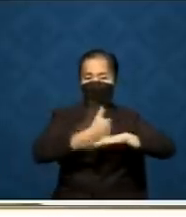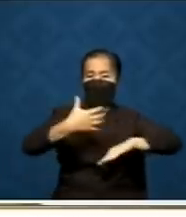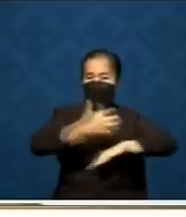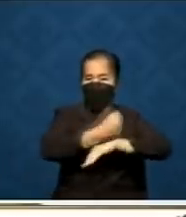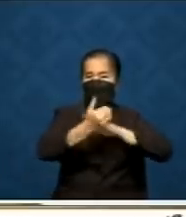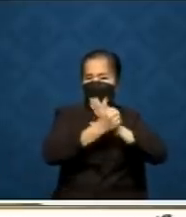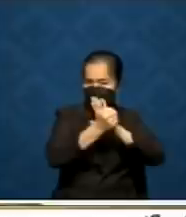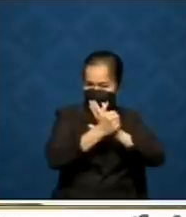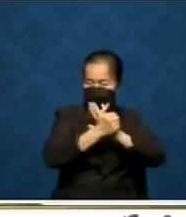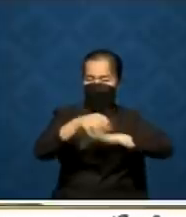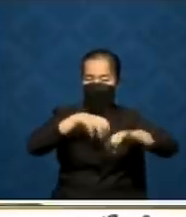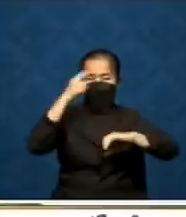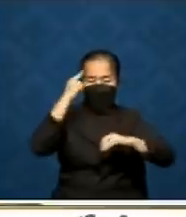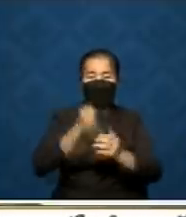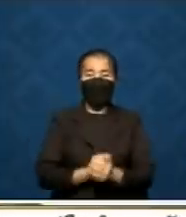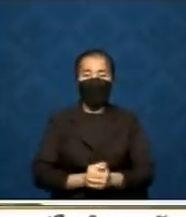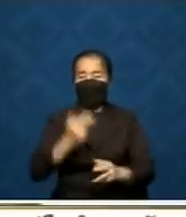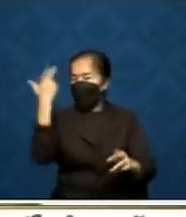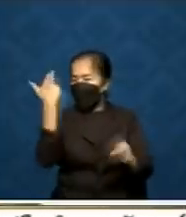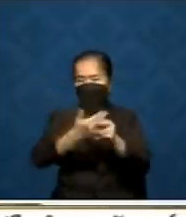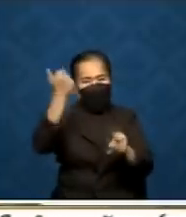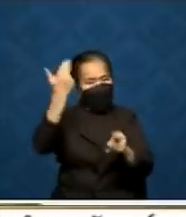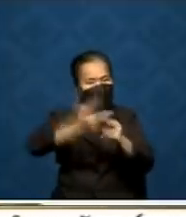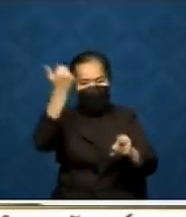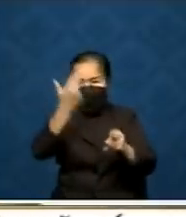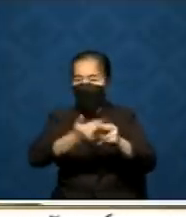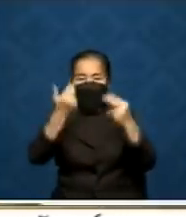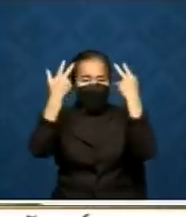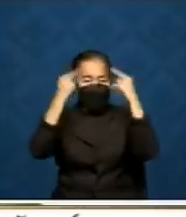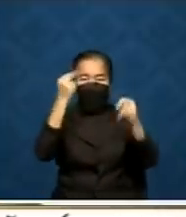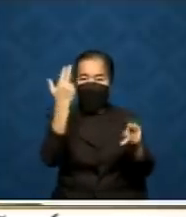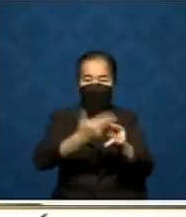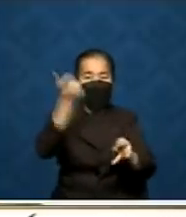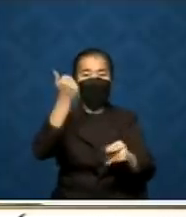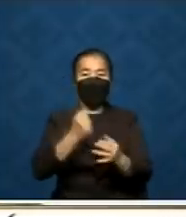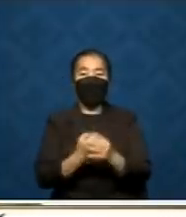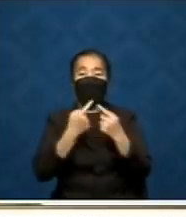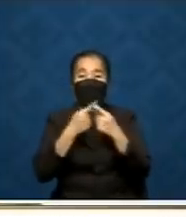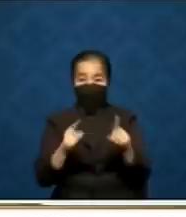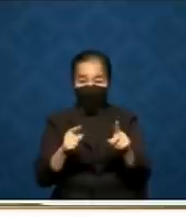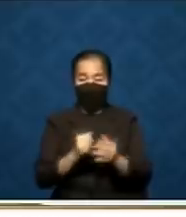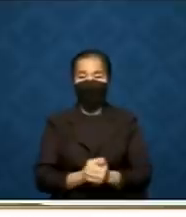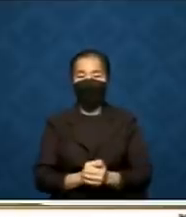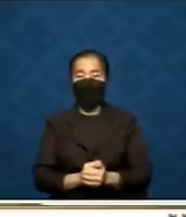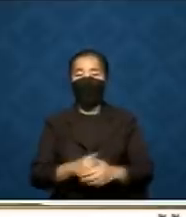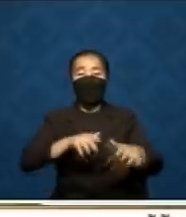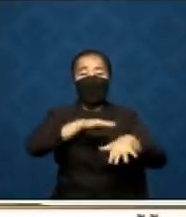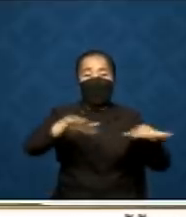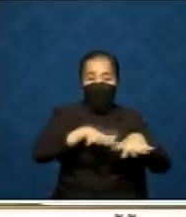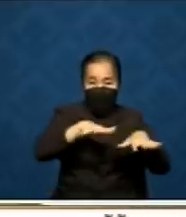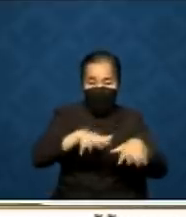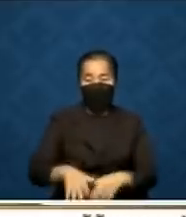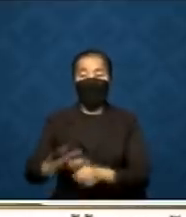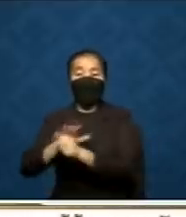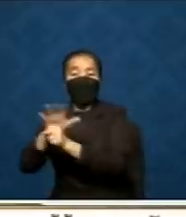เนี่ยจะเอาแล้วสุดยอดของนายกนี่แม้แต่ในภาวะปกติกับบริหารใน